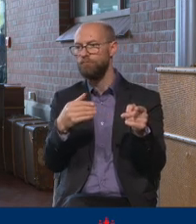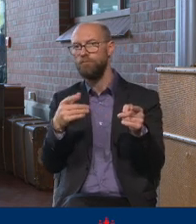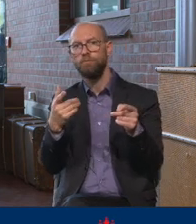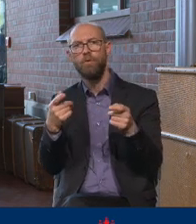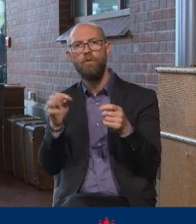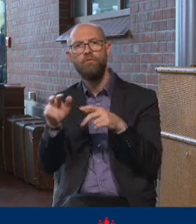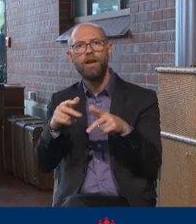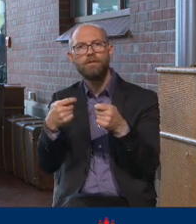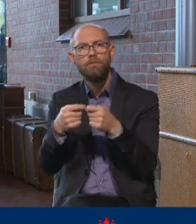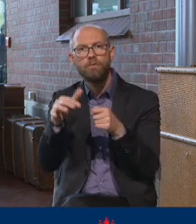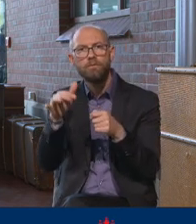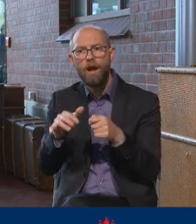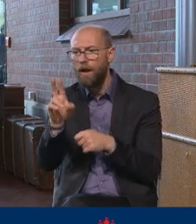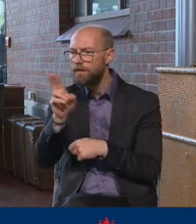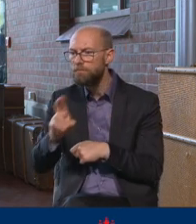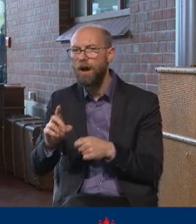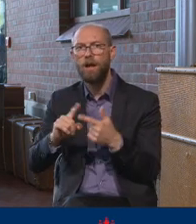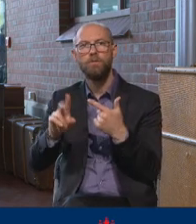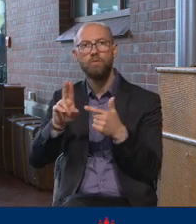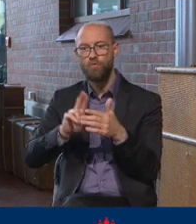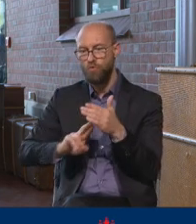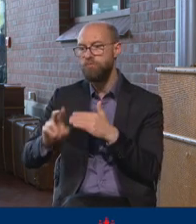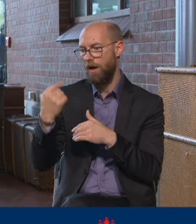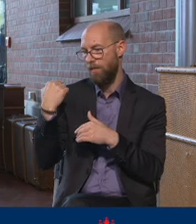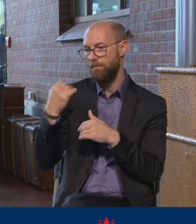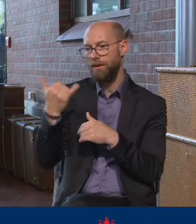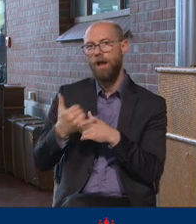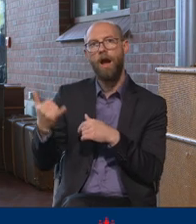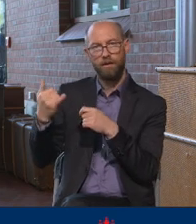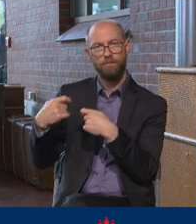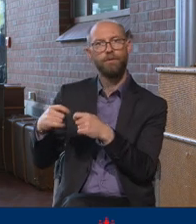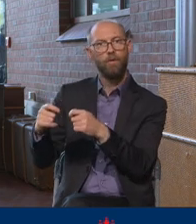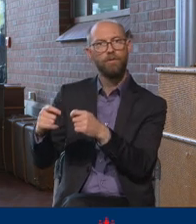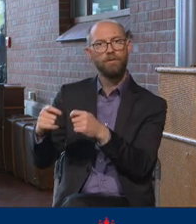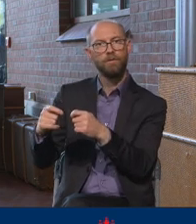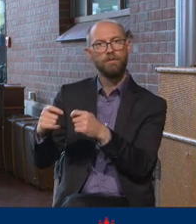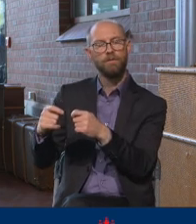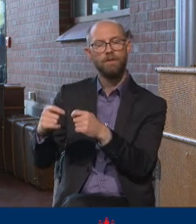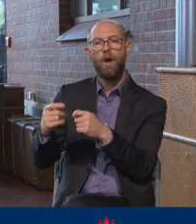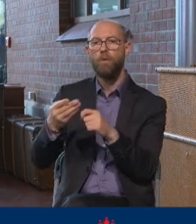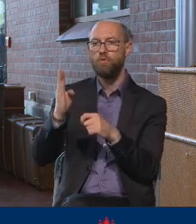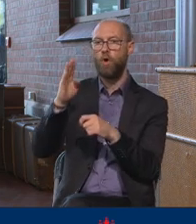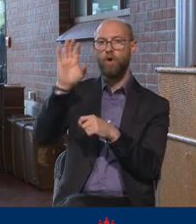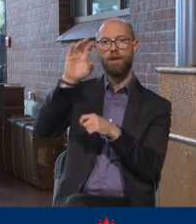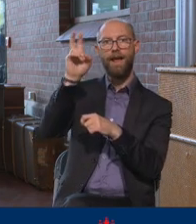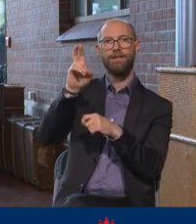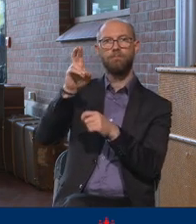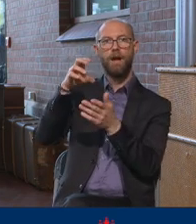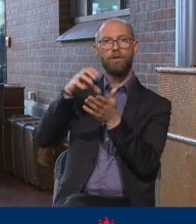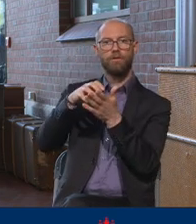es die u bahn mittlerweile gibt seit ein paar jahren wo auch im nördlichen bereich die s-bahn-station